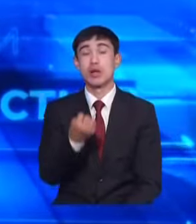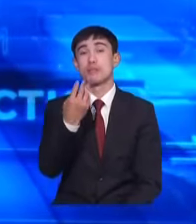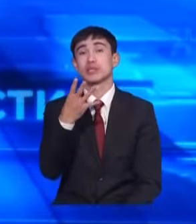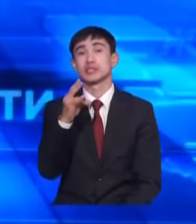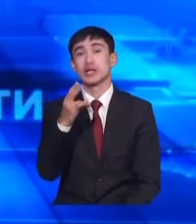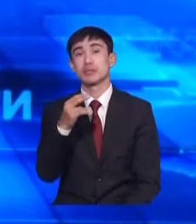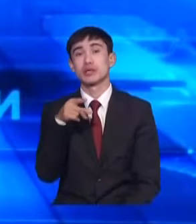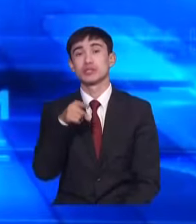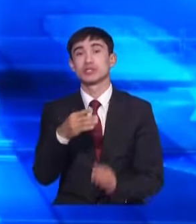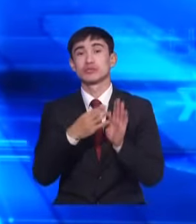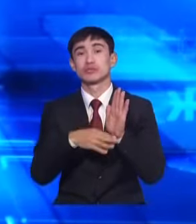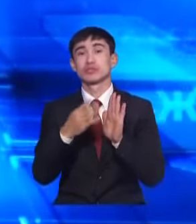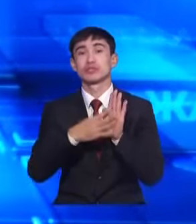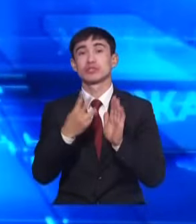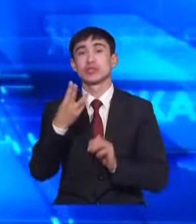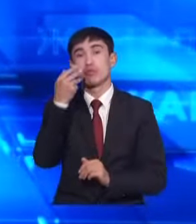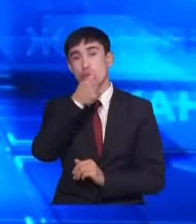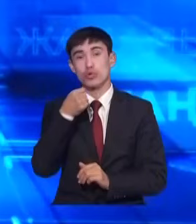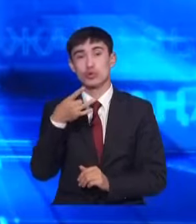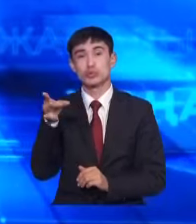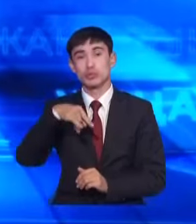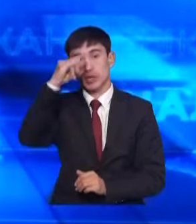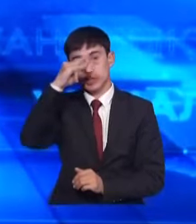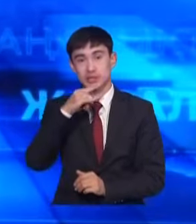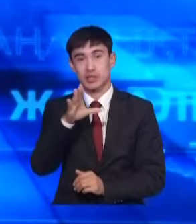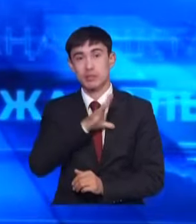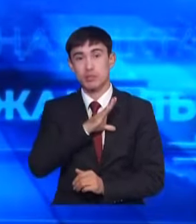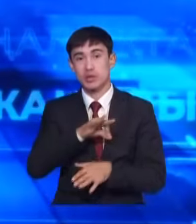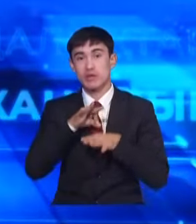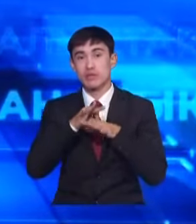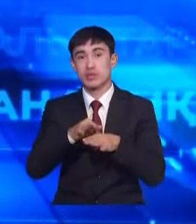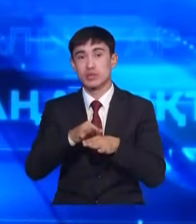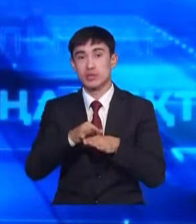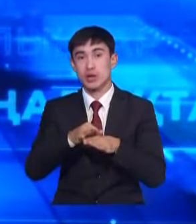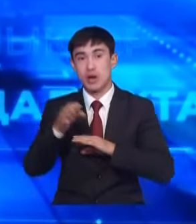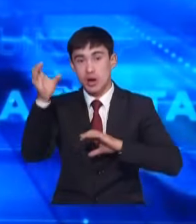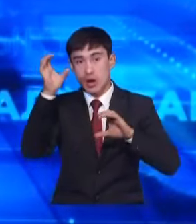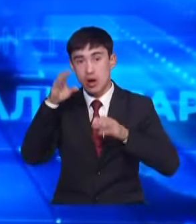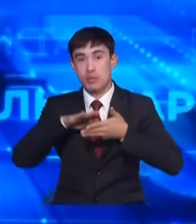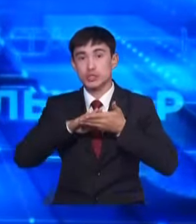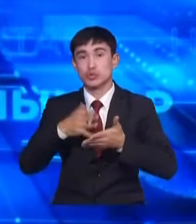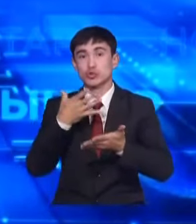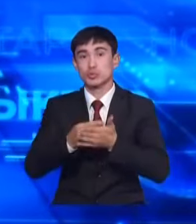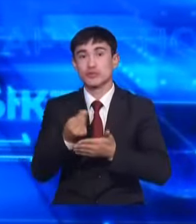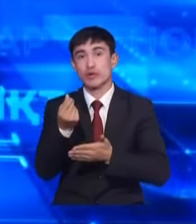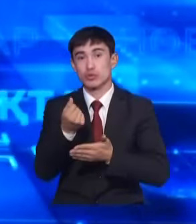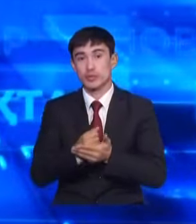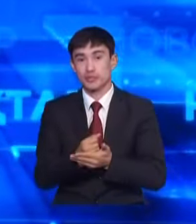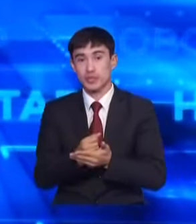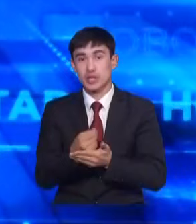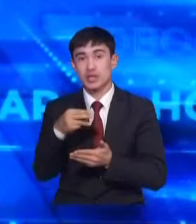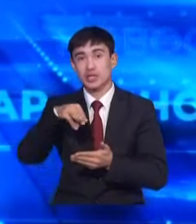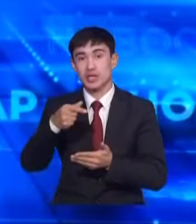15 ноября 1993 года в республике Казахстан была введена в обращение собственная валюта